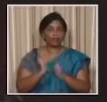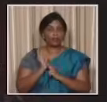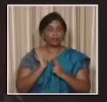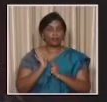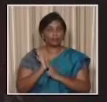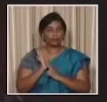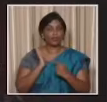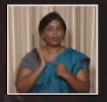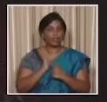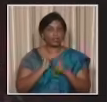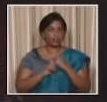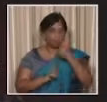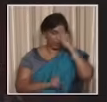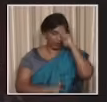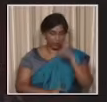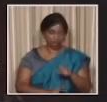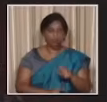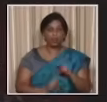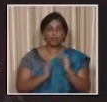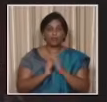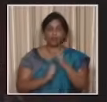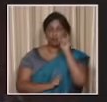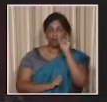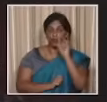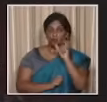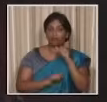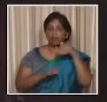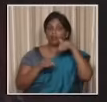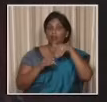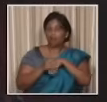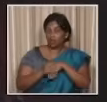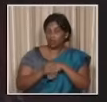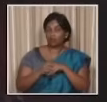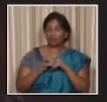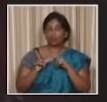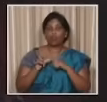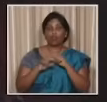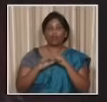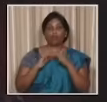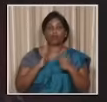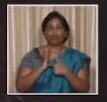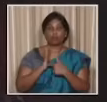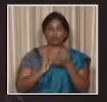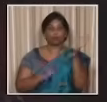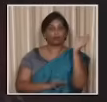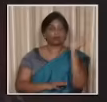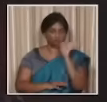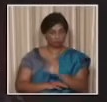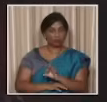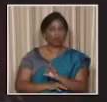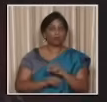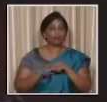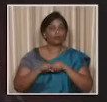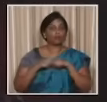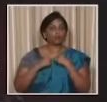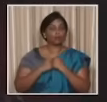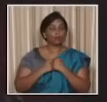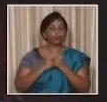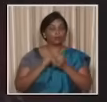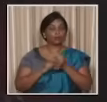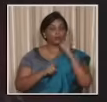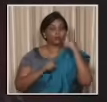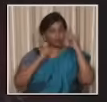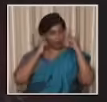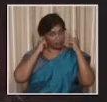NVT ධම්මික මහතා වැඩ බලන අභ්‍යන්තර විගණක තනතුරට පත් කරන ලෙස සංස්ථාවේ